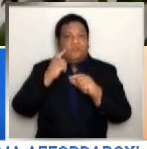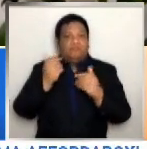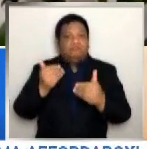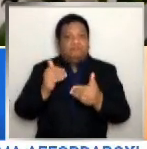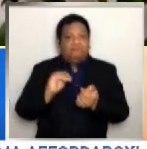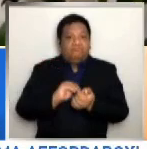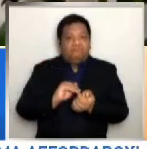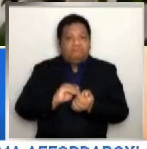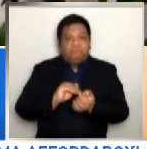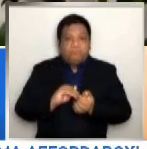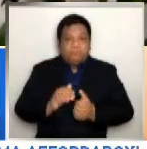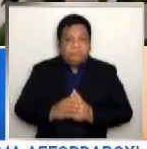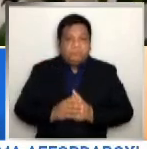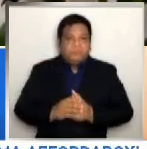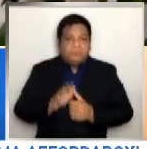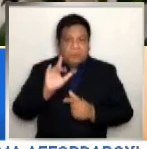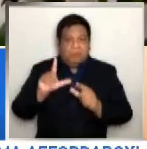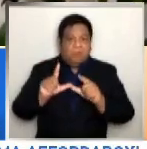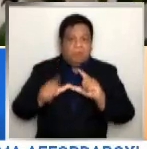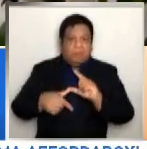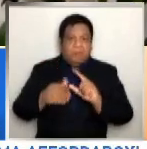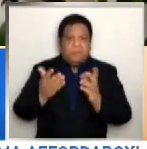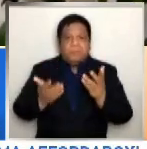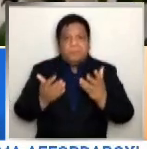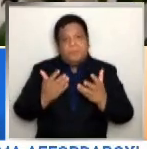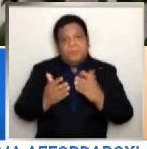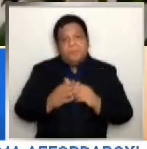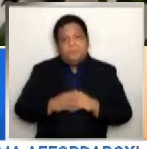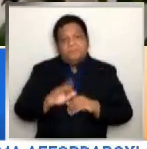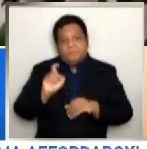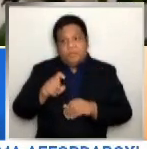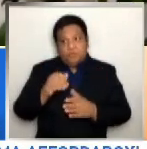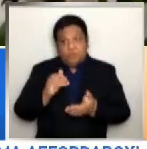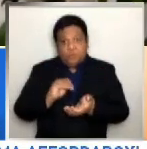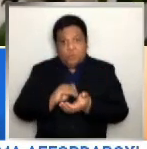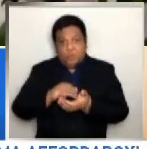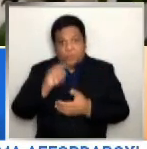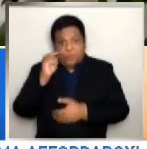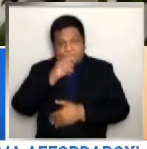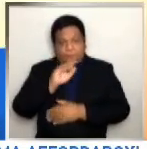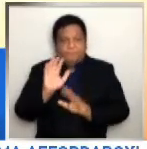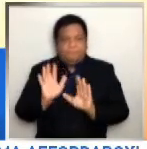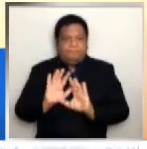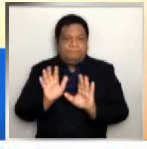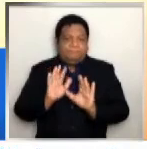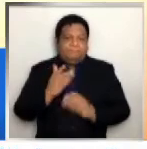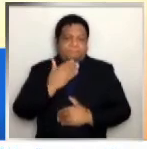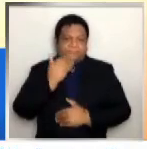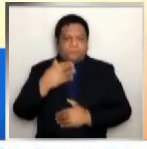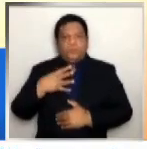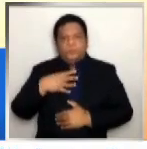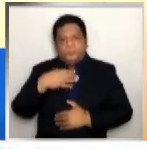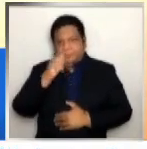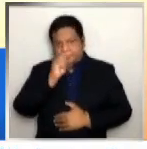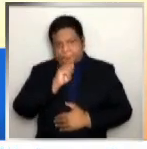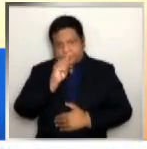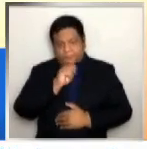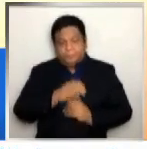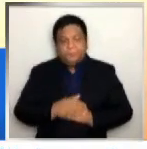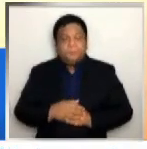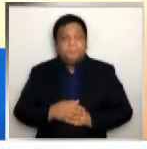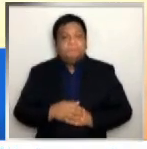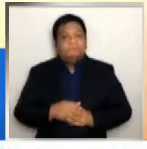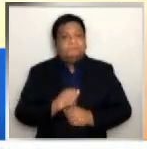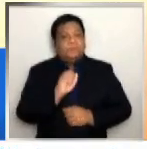medicine. Kaya dapat wag na nilang gawin yan, di ba? Wait ito, for attorney, your turn. Yeah. Mm. Yeah. Ito consequence yan.